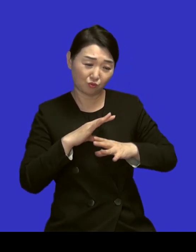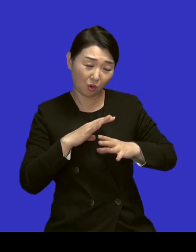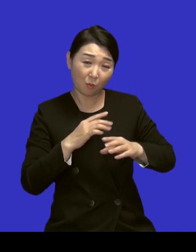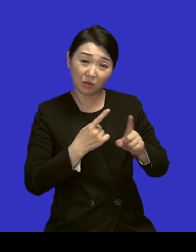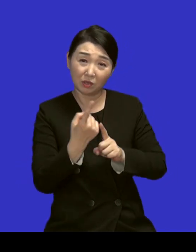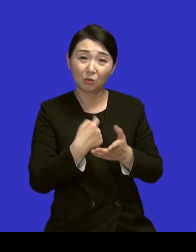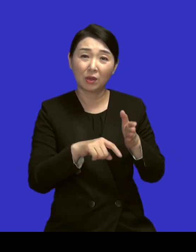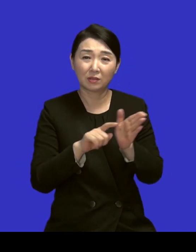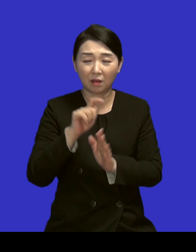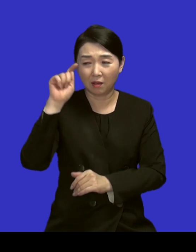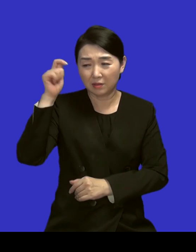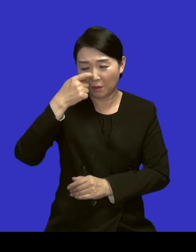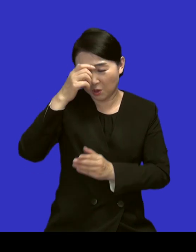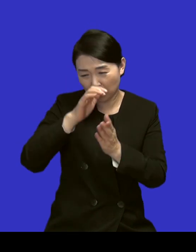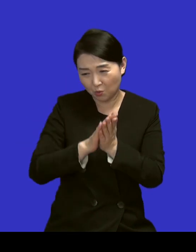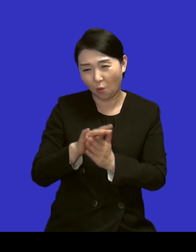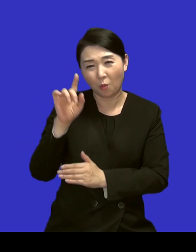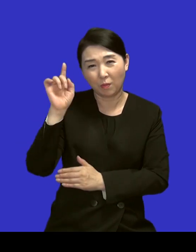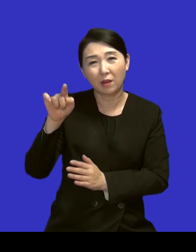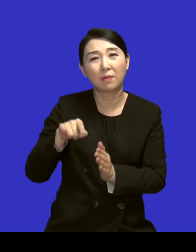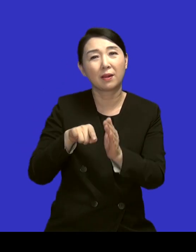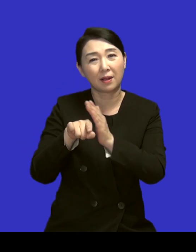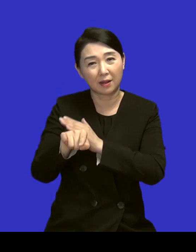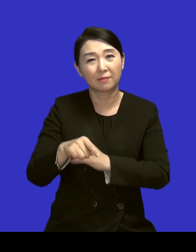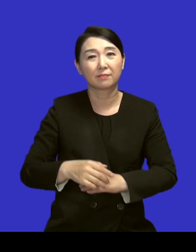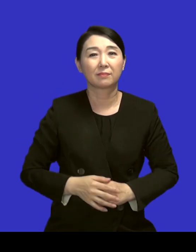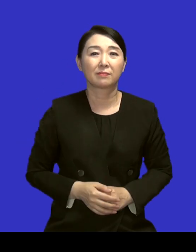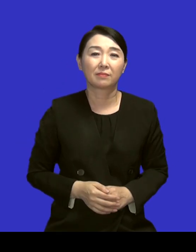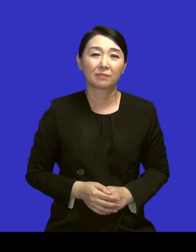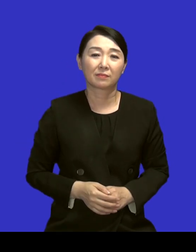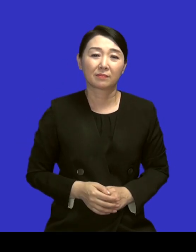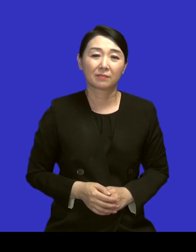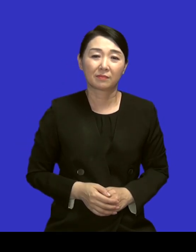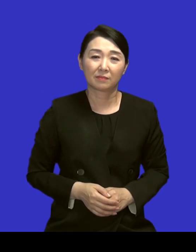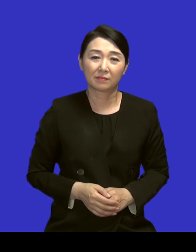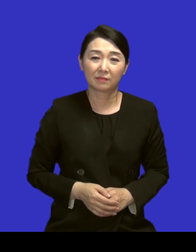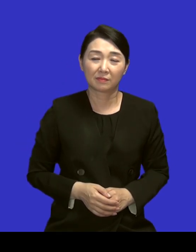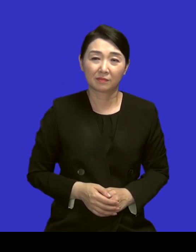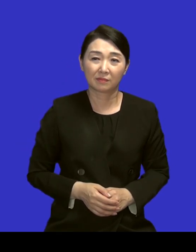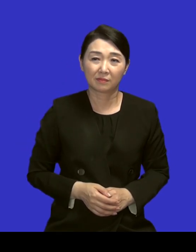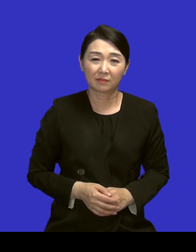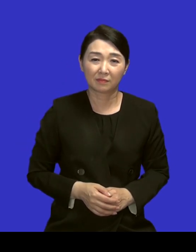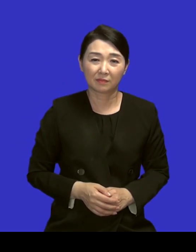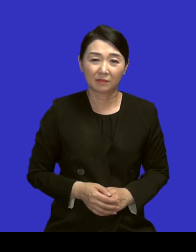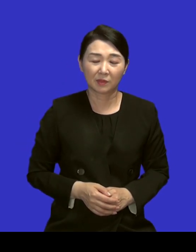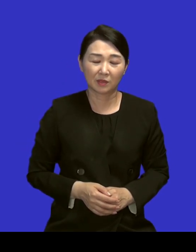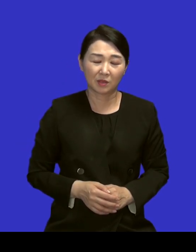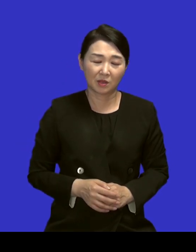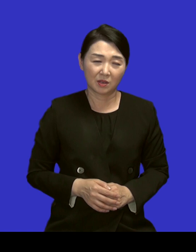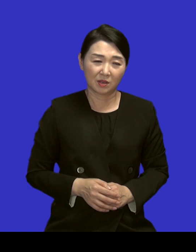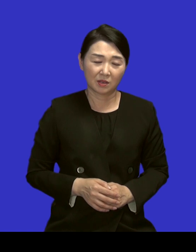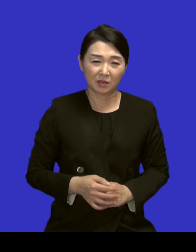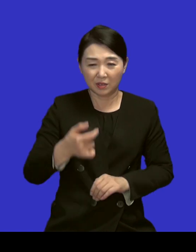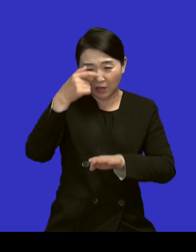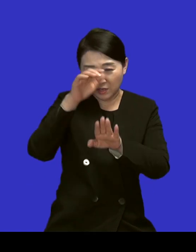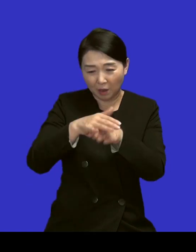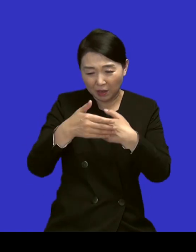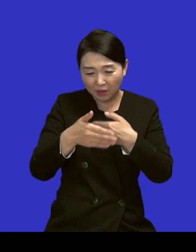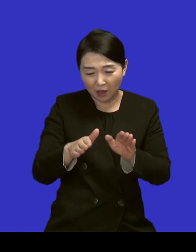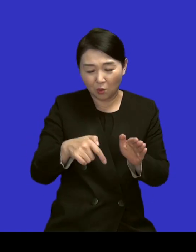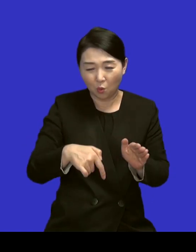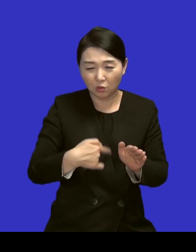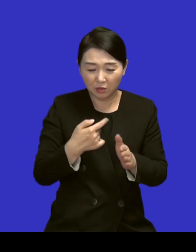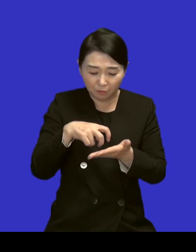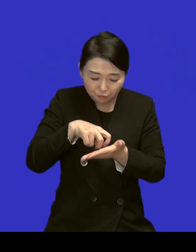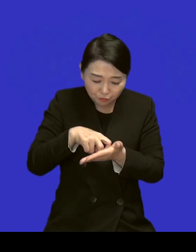이기고자 새벽 기도를 매일 갔었어요. 그래서 빈 강당 앞에 맨날 혼자 무릎 꿇고 제가 매일 했던